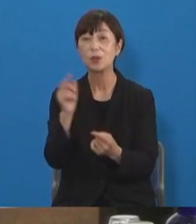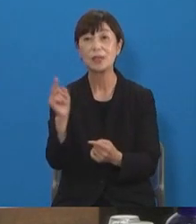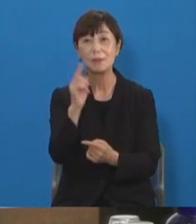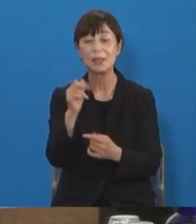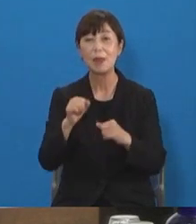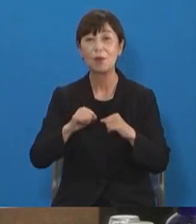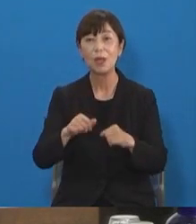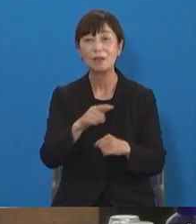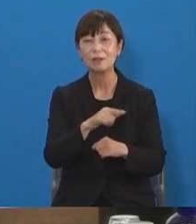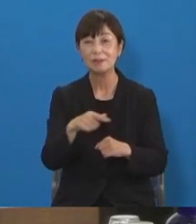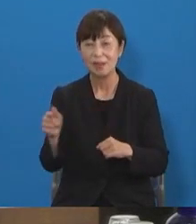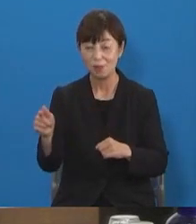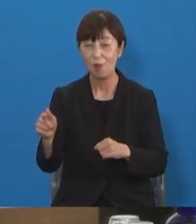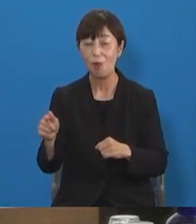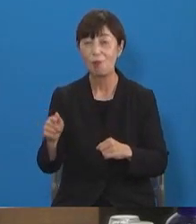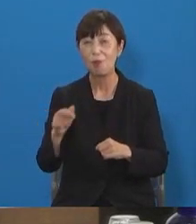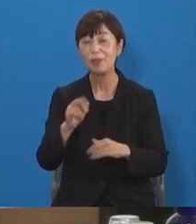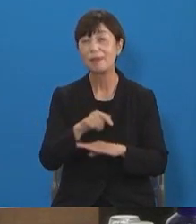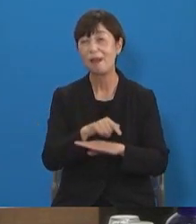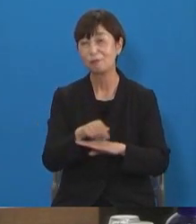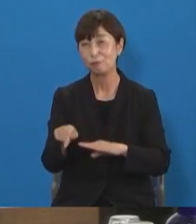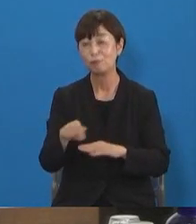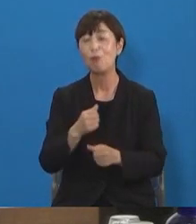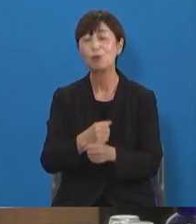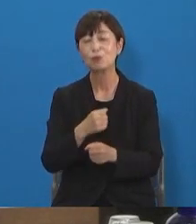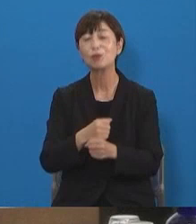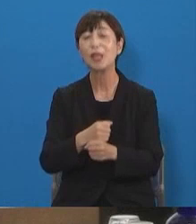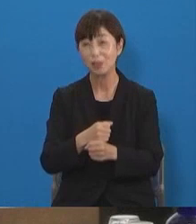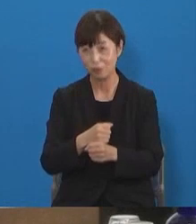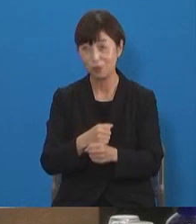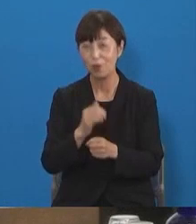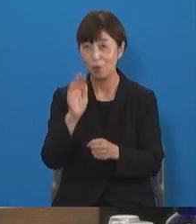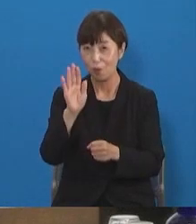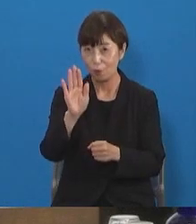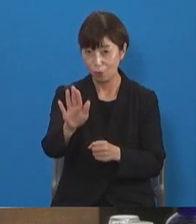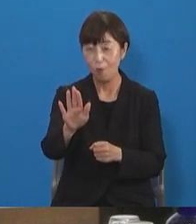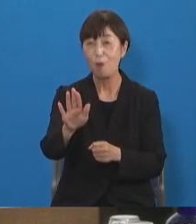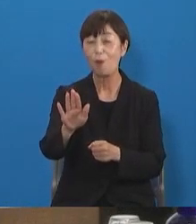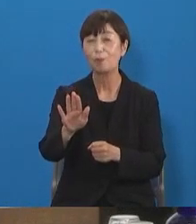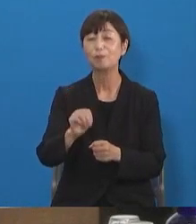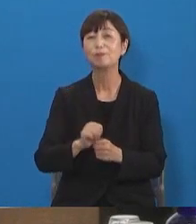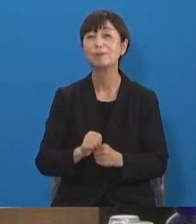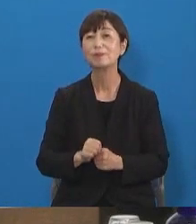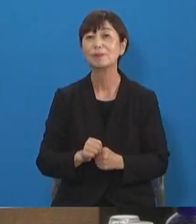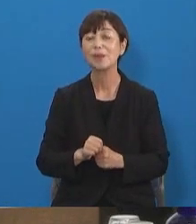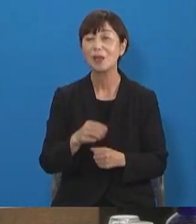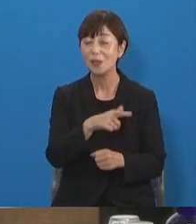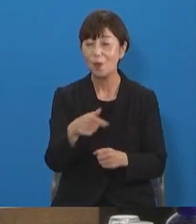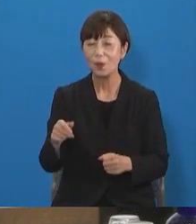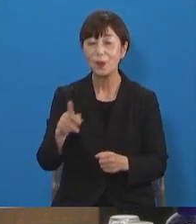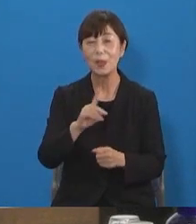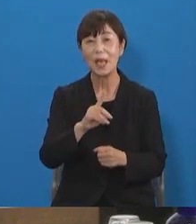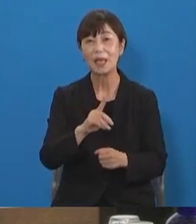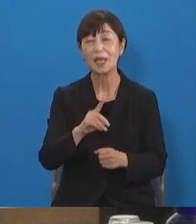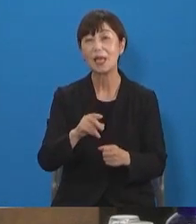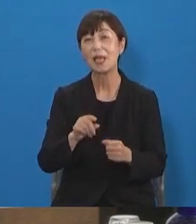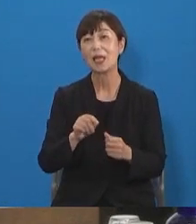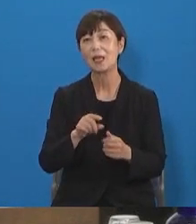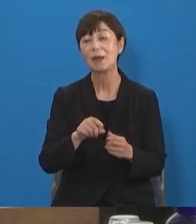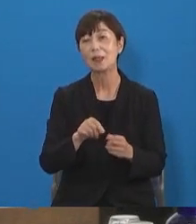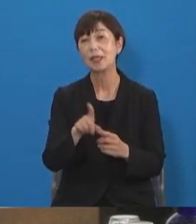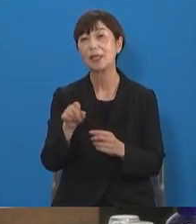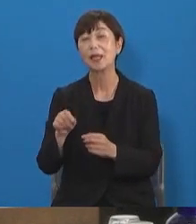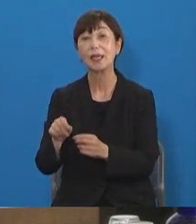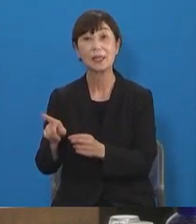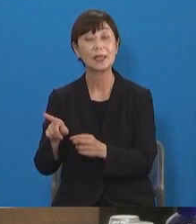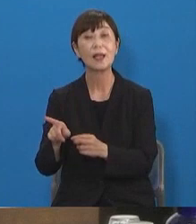施策にも反映させているところでございます。今後とも当該審議会をはじめ、さまざまな機会を通じまして、より多